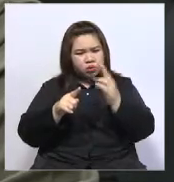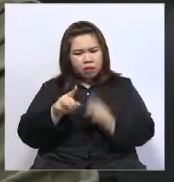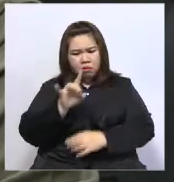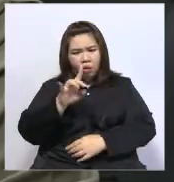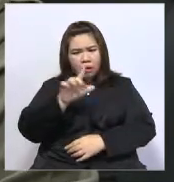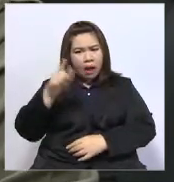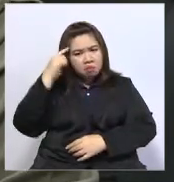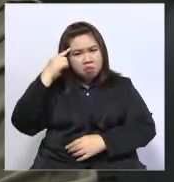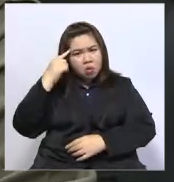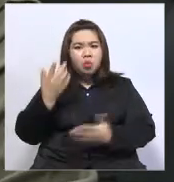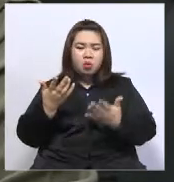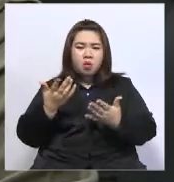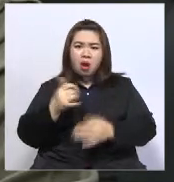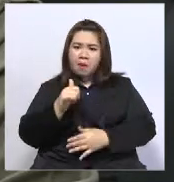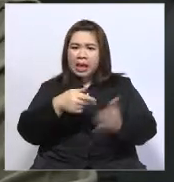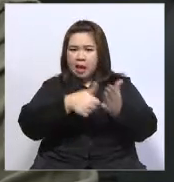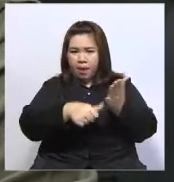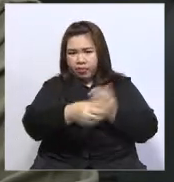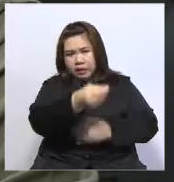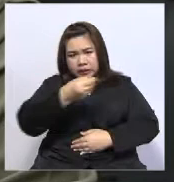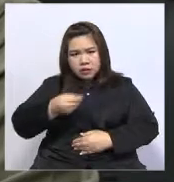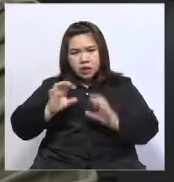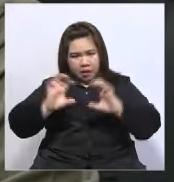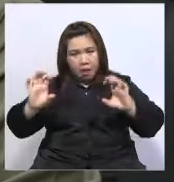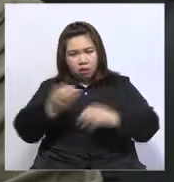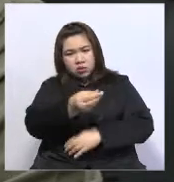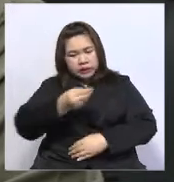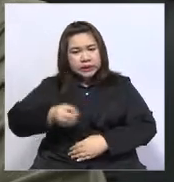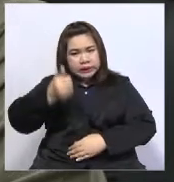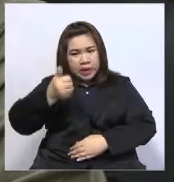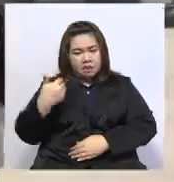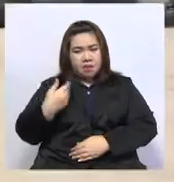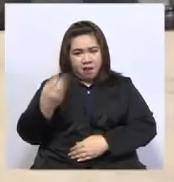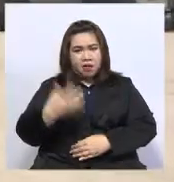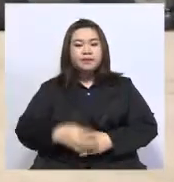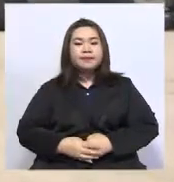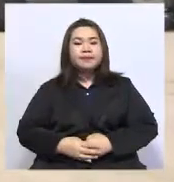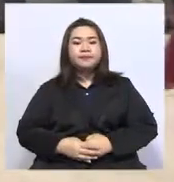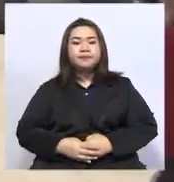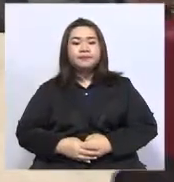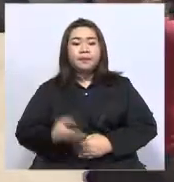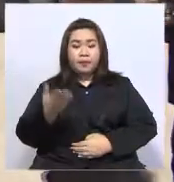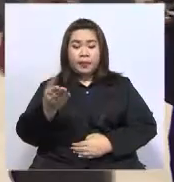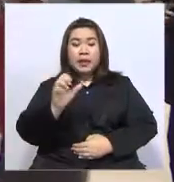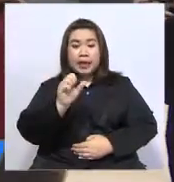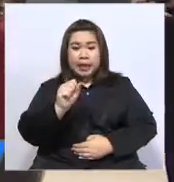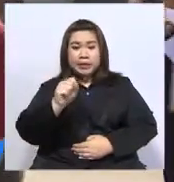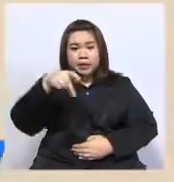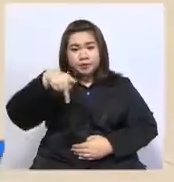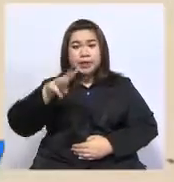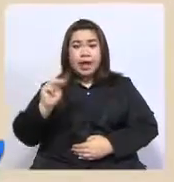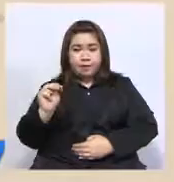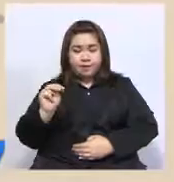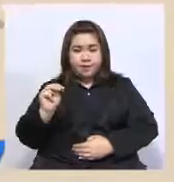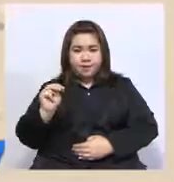จะเรียกคืนภาษีให้กับรัฐบาลได้หลายร้อยล้านครับ สำหรับบริษัท STM อาหารสัตว์จำกั